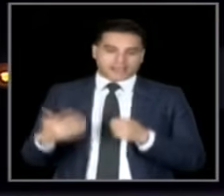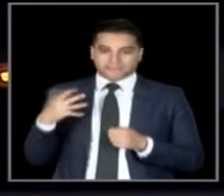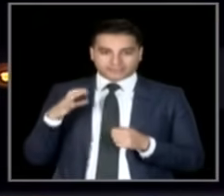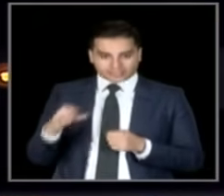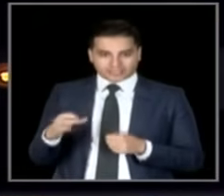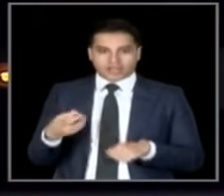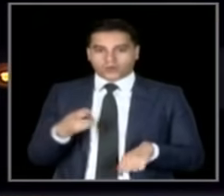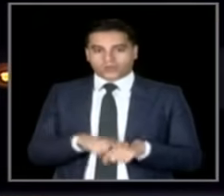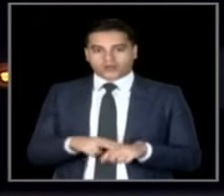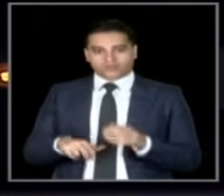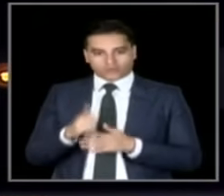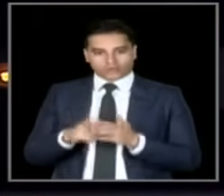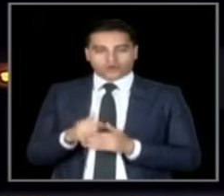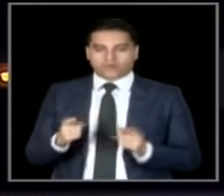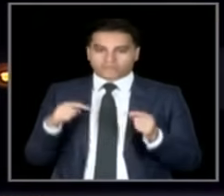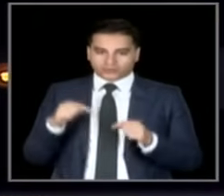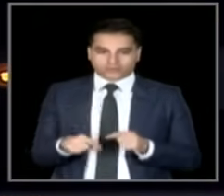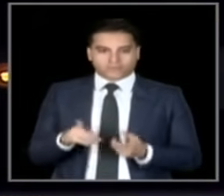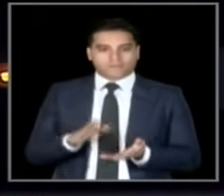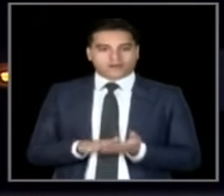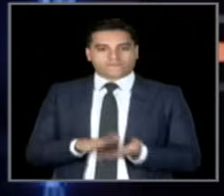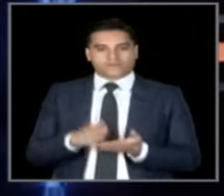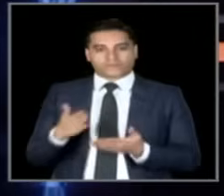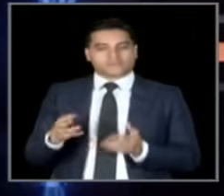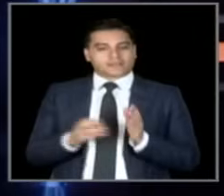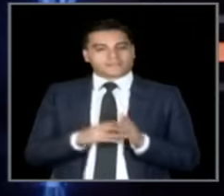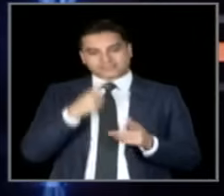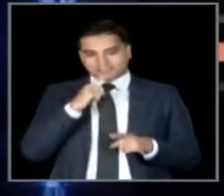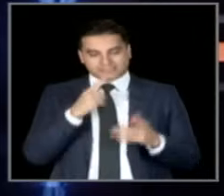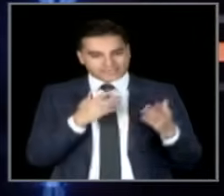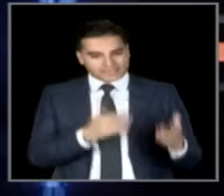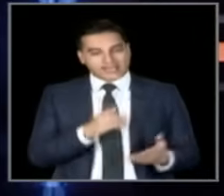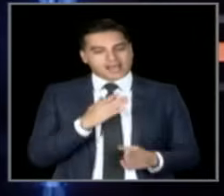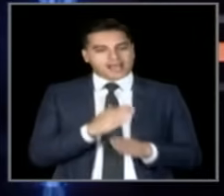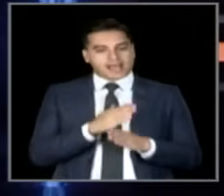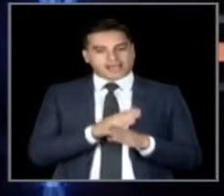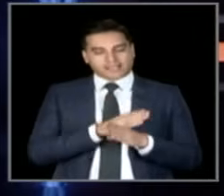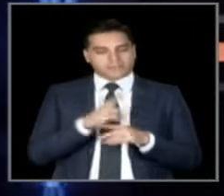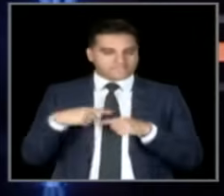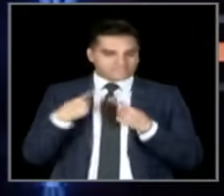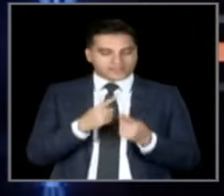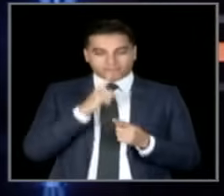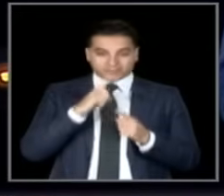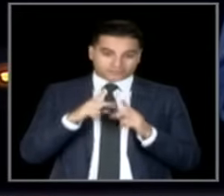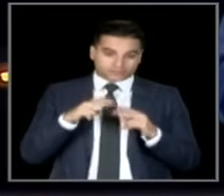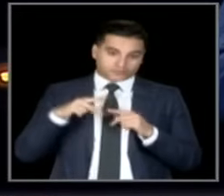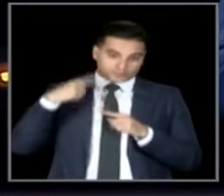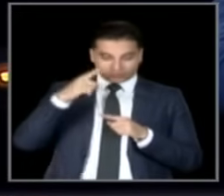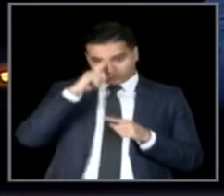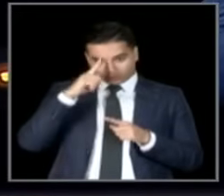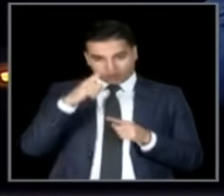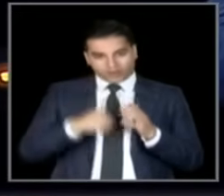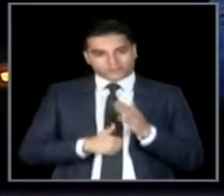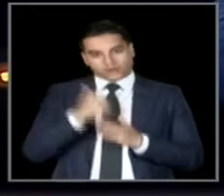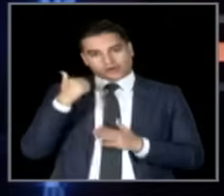نقاط، كسبتوا ماتش النهاردة، برافو عليكم. جامعة اسكندرية بإذن الله الموسم اللي جاي تخلصونا